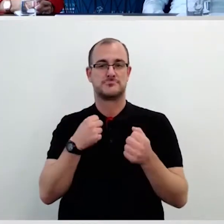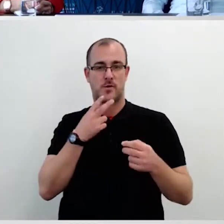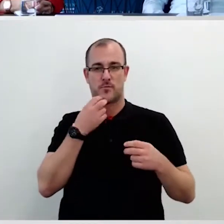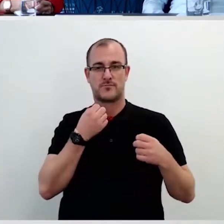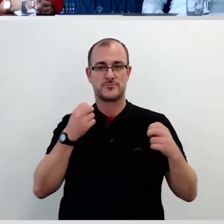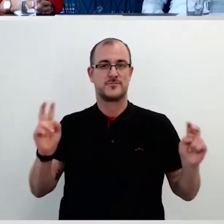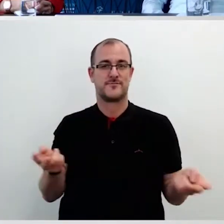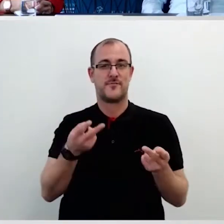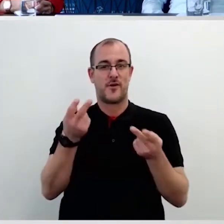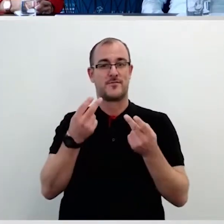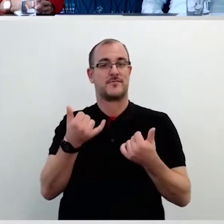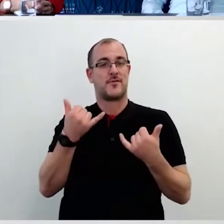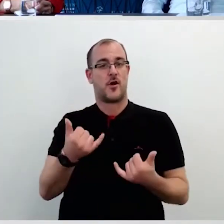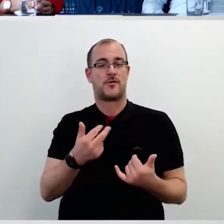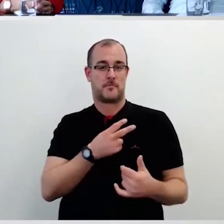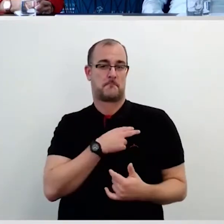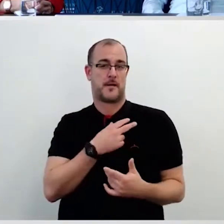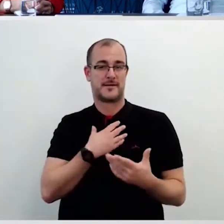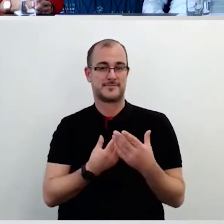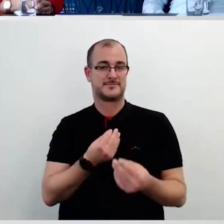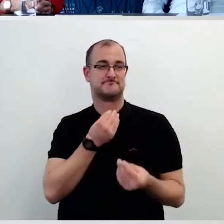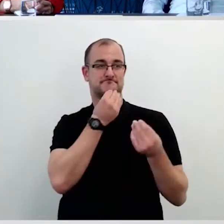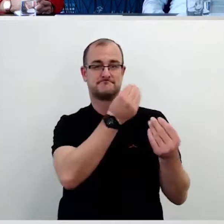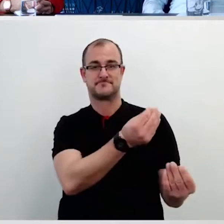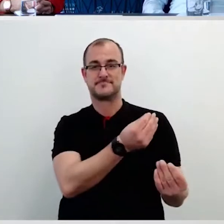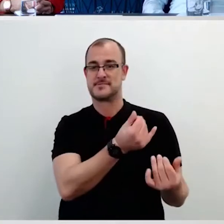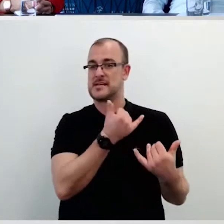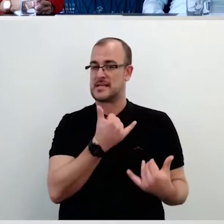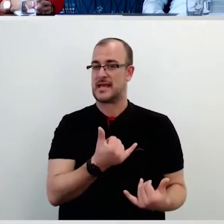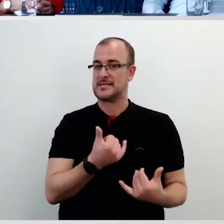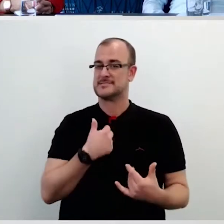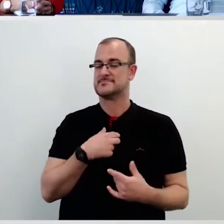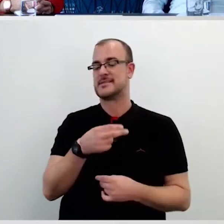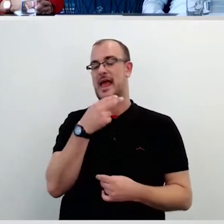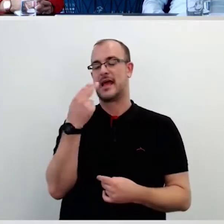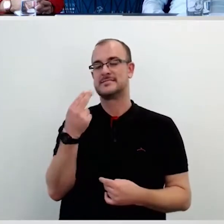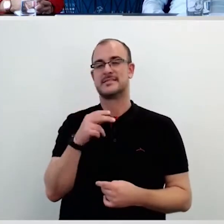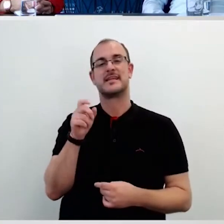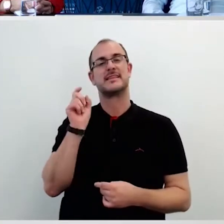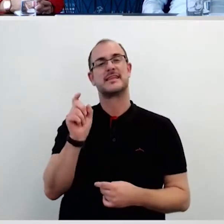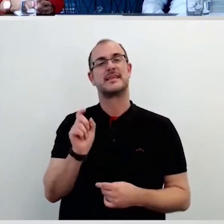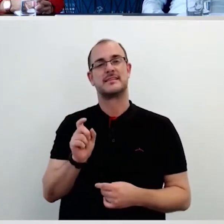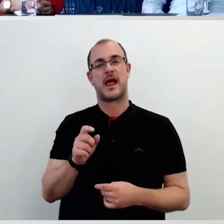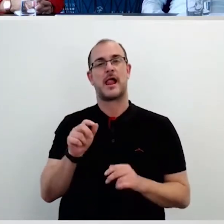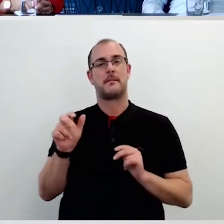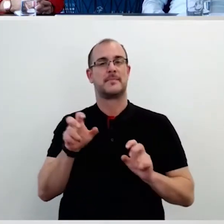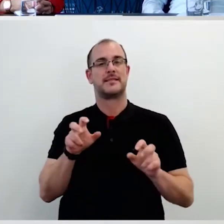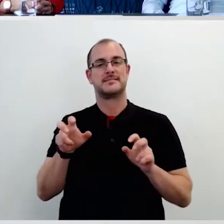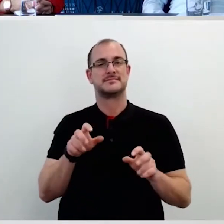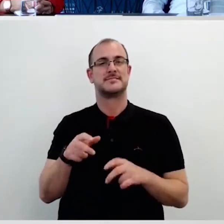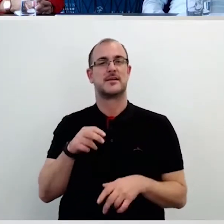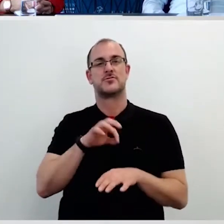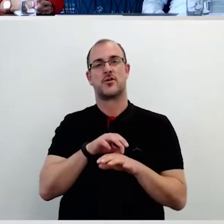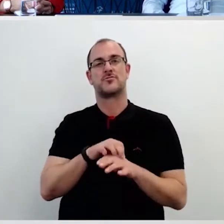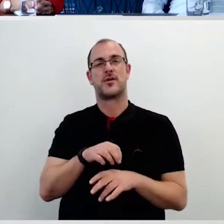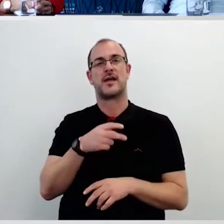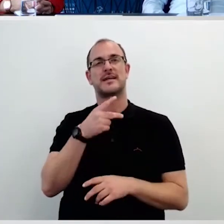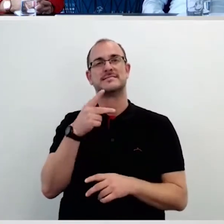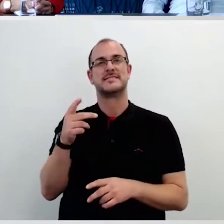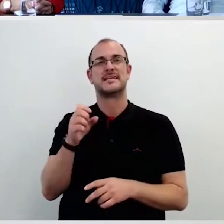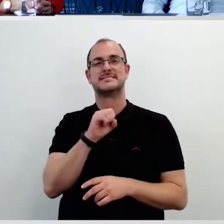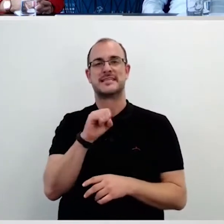wurde dort der Preis verliehen. Wir freuen uns, dass uns jetzt die hessische Digitalministerin Dr. Christina